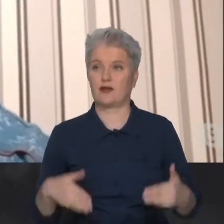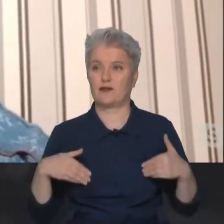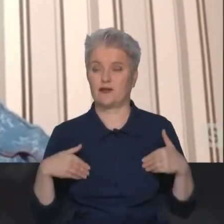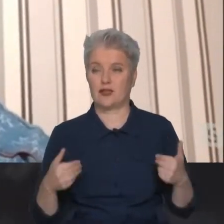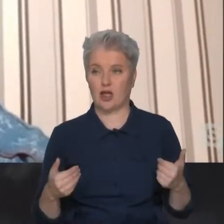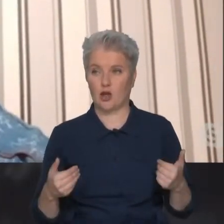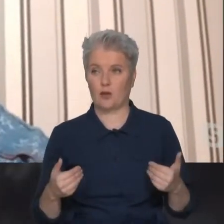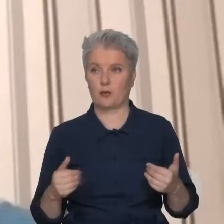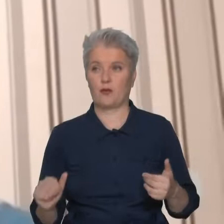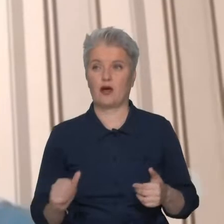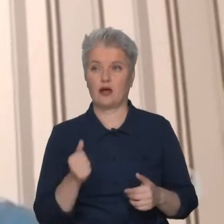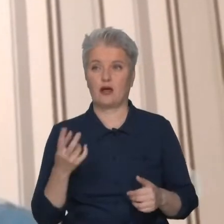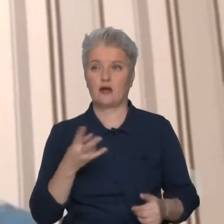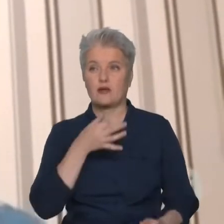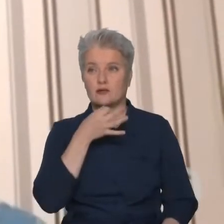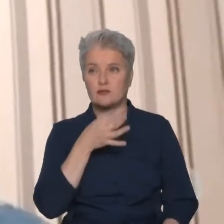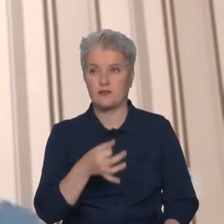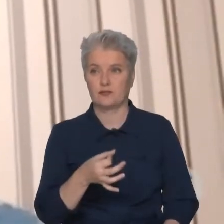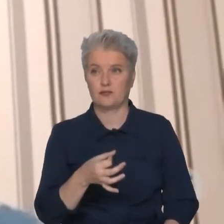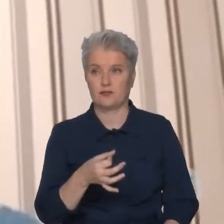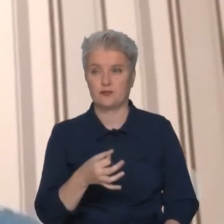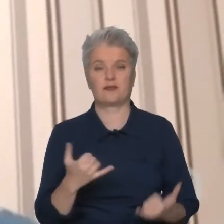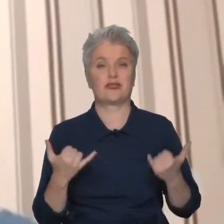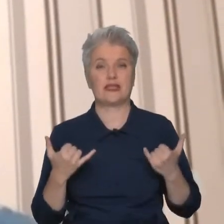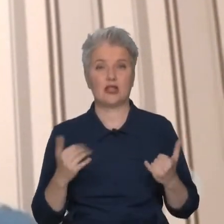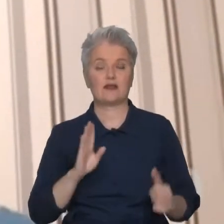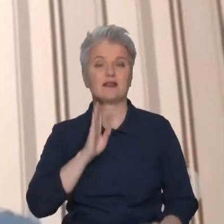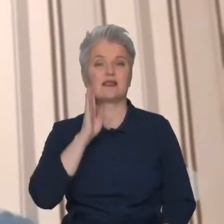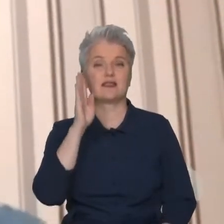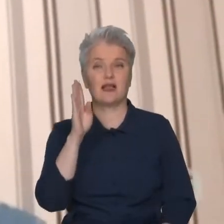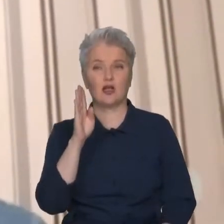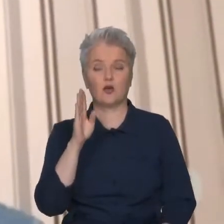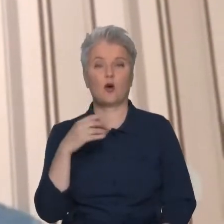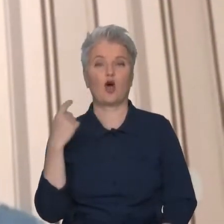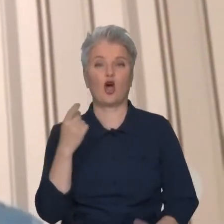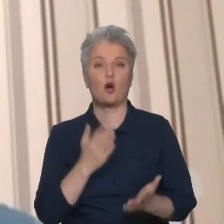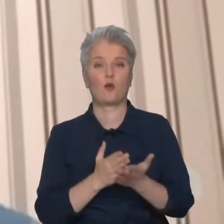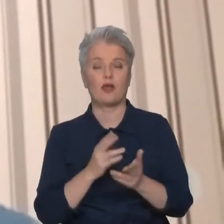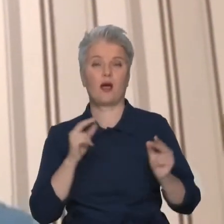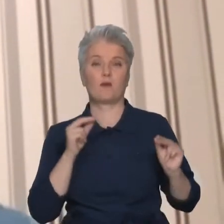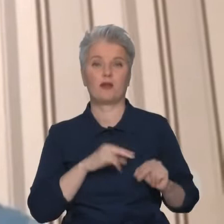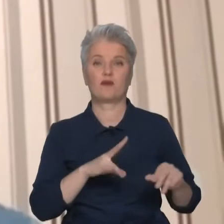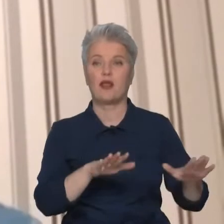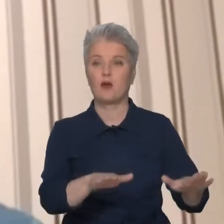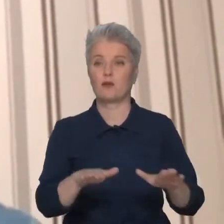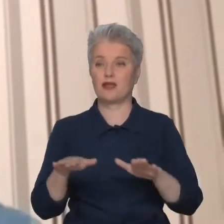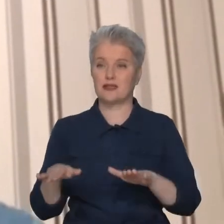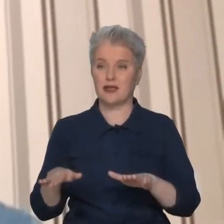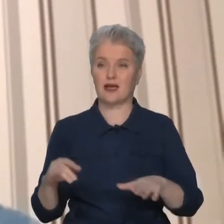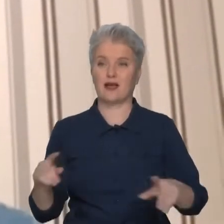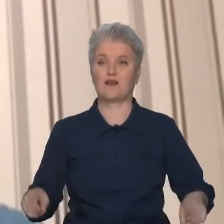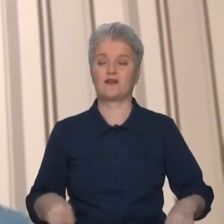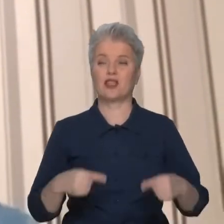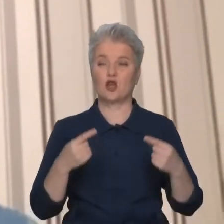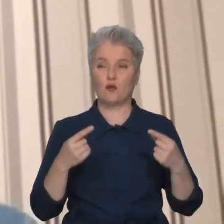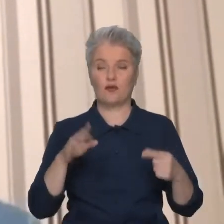Вітаю. Ну, передусім слід зазначити, що сьогодні зранку комунальники працювали на місцях і